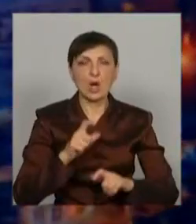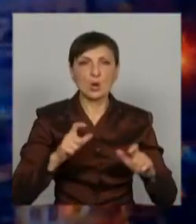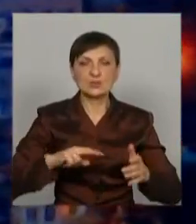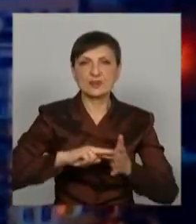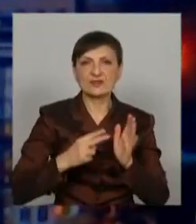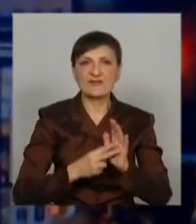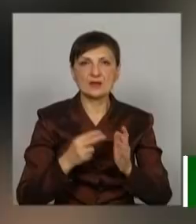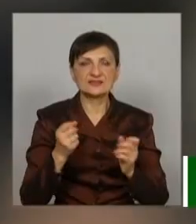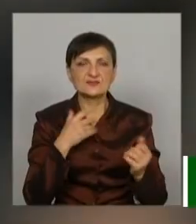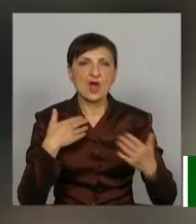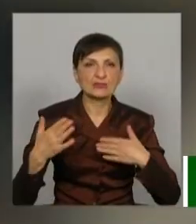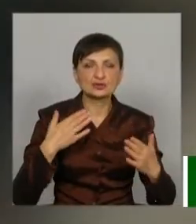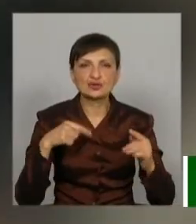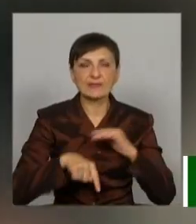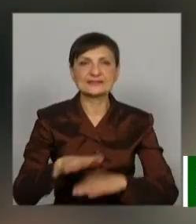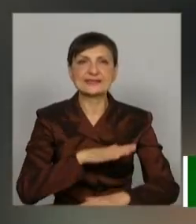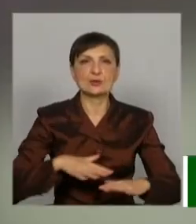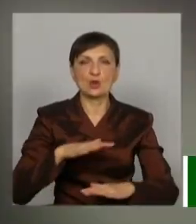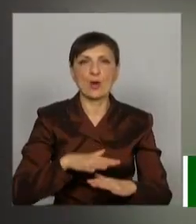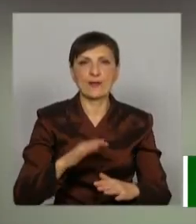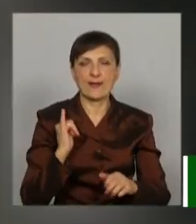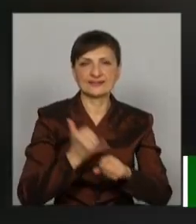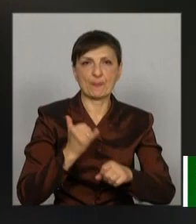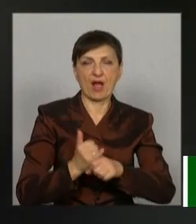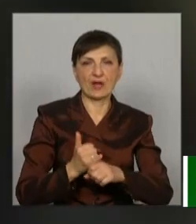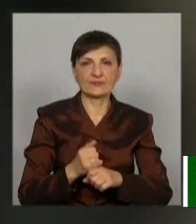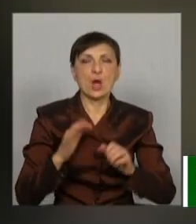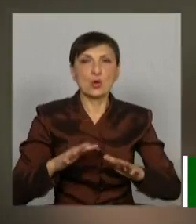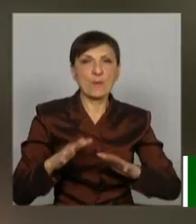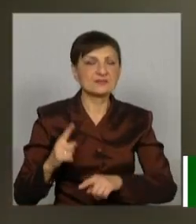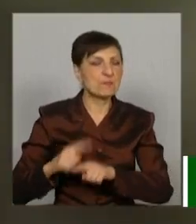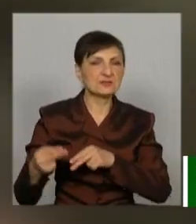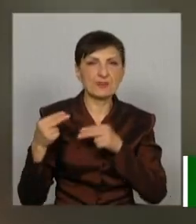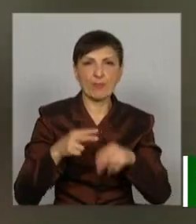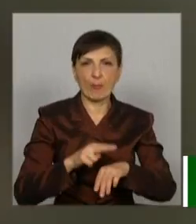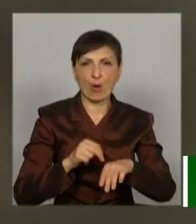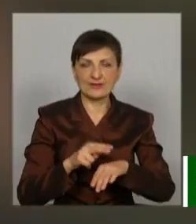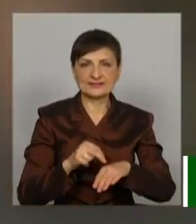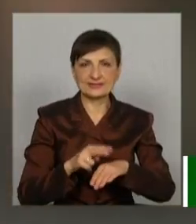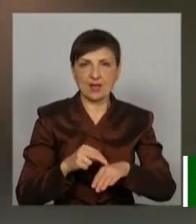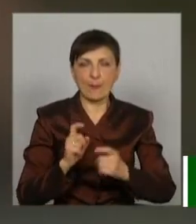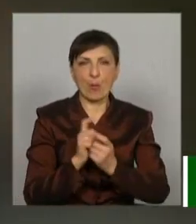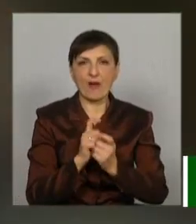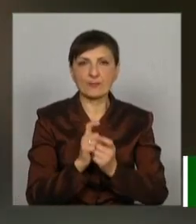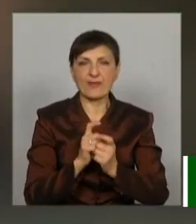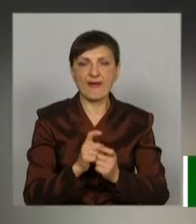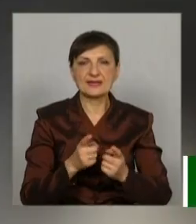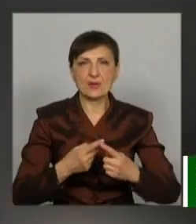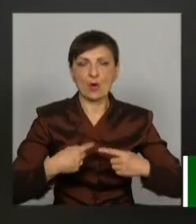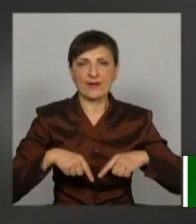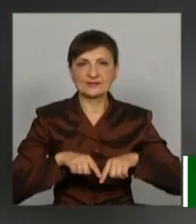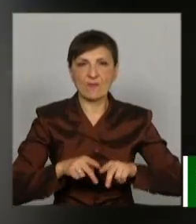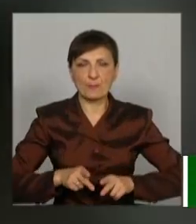выяснить отношения на территории местный азиз но на место оперативно прибыли сотрудники управления по борьбе с организованной преступностью